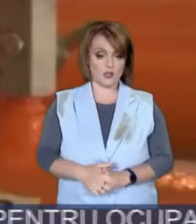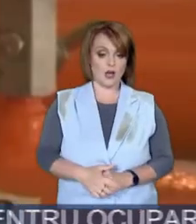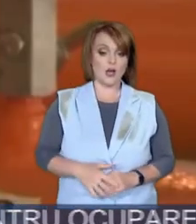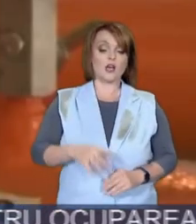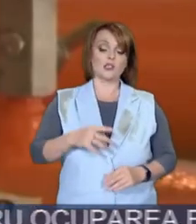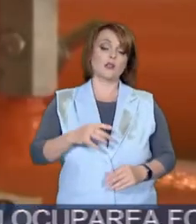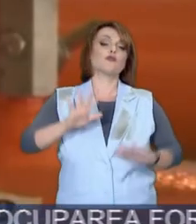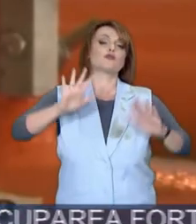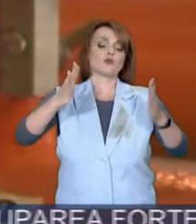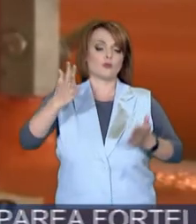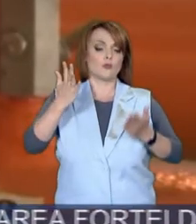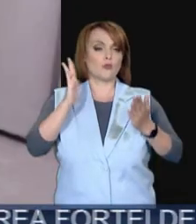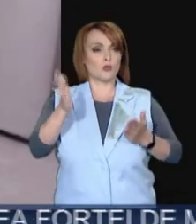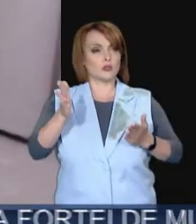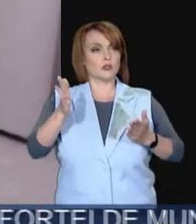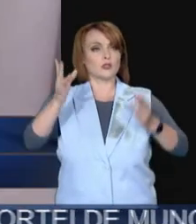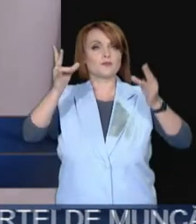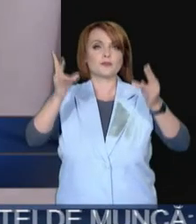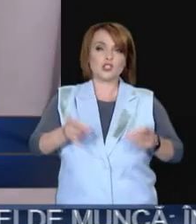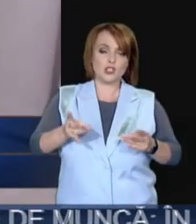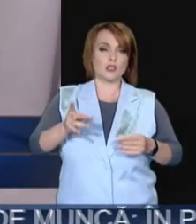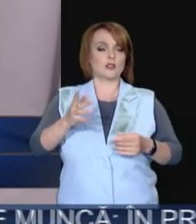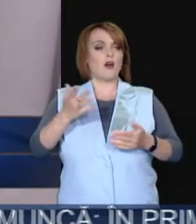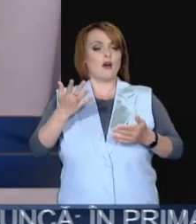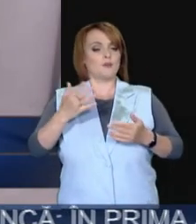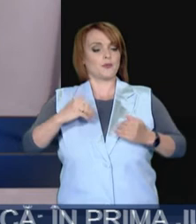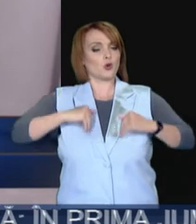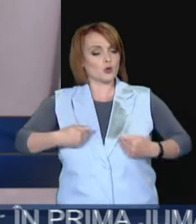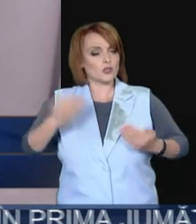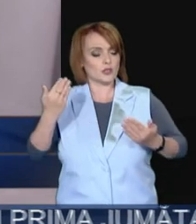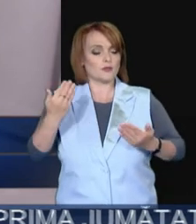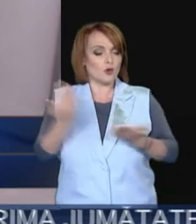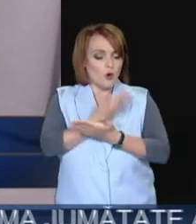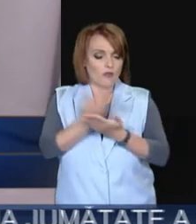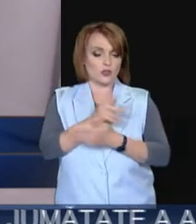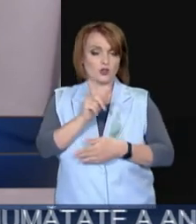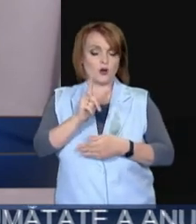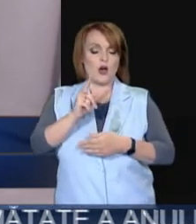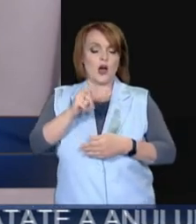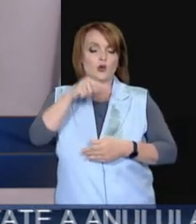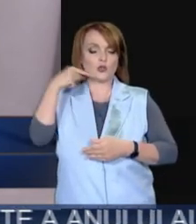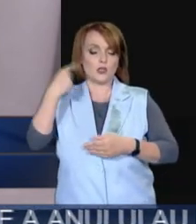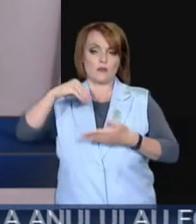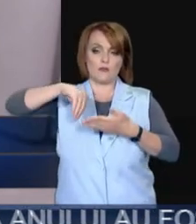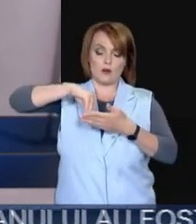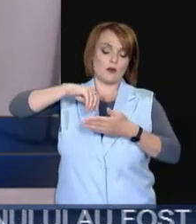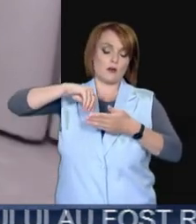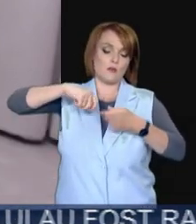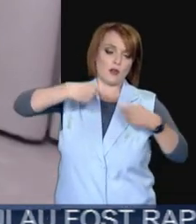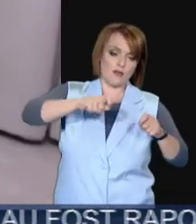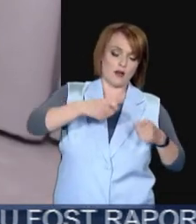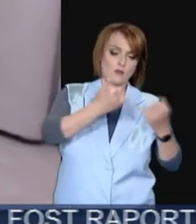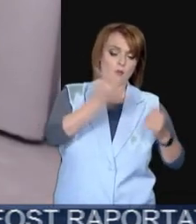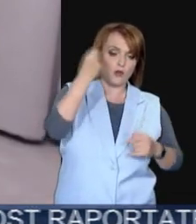unui scenariu sumbru. Este oferit instrument financiar, cum este fondul, finanțele oferite de către